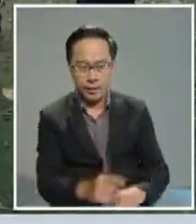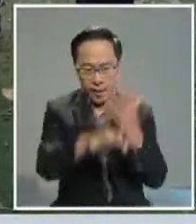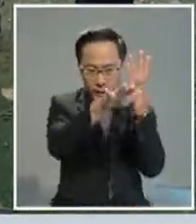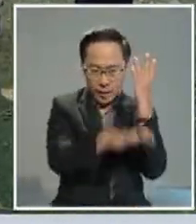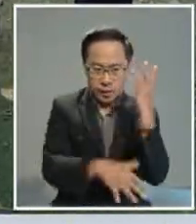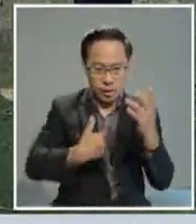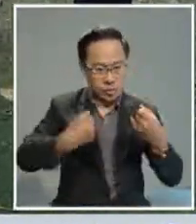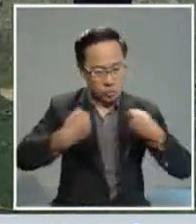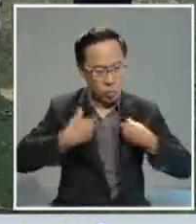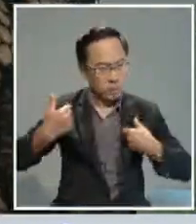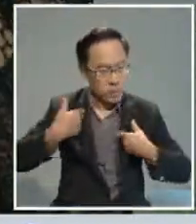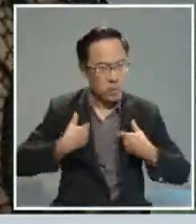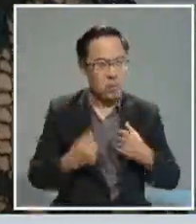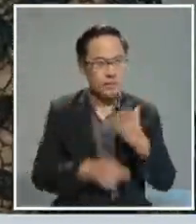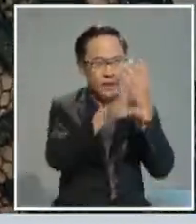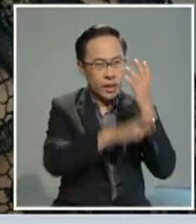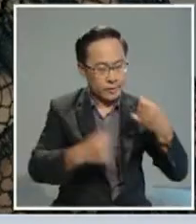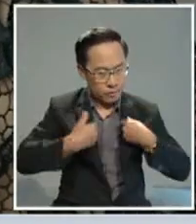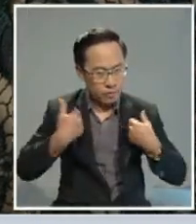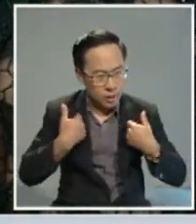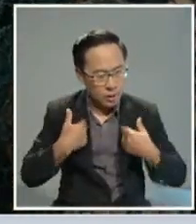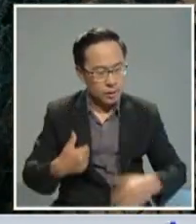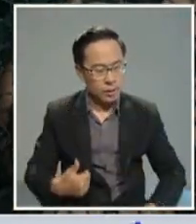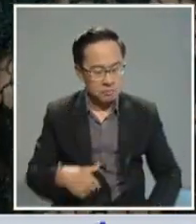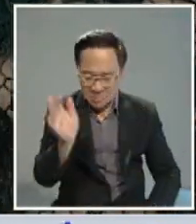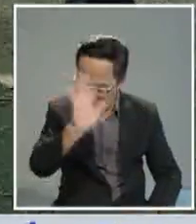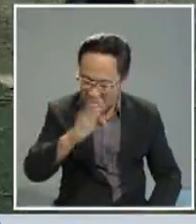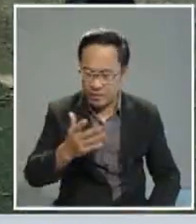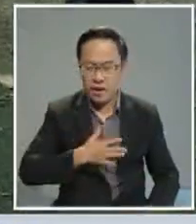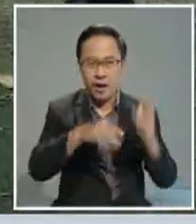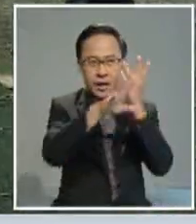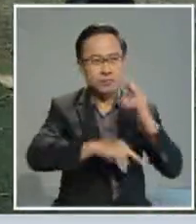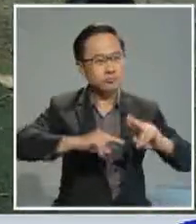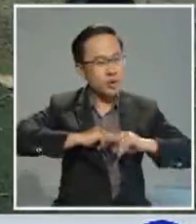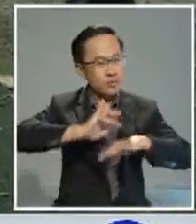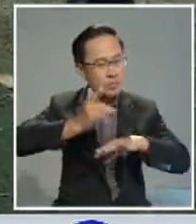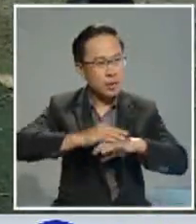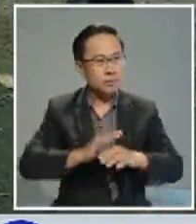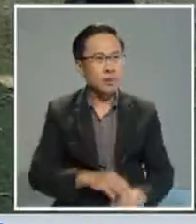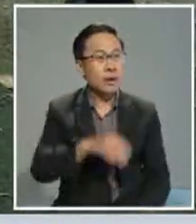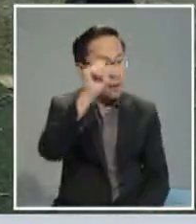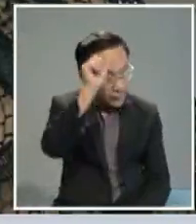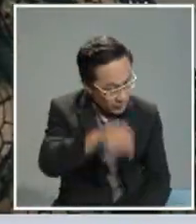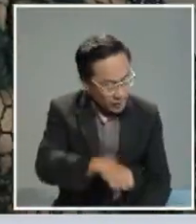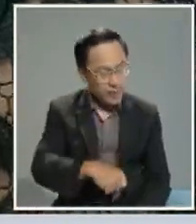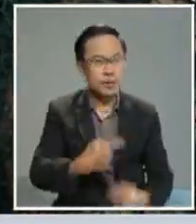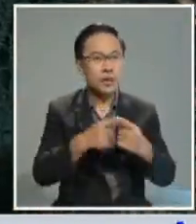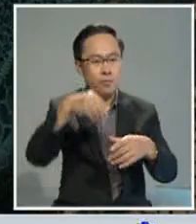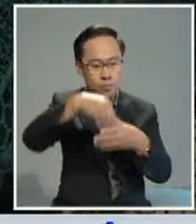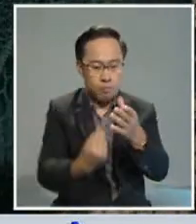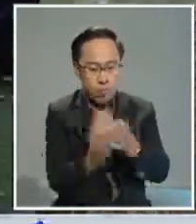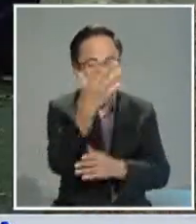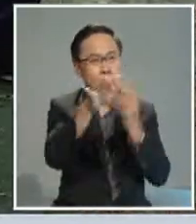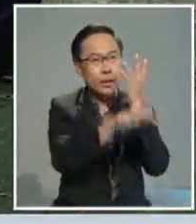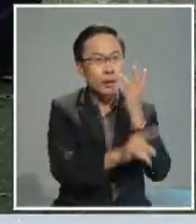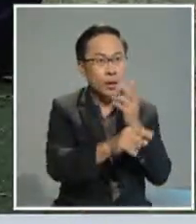ของนะ เจ้าของอะไรเจ๊นี่มันอยู่ในป่านี่เห็ดป่า ใช่ไม ่ เห็ดป่าแต่ว่าก็ปลูกไว้ ถ้าเจ๊ปลูกเห็ดอะ